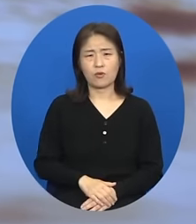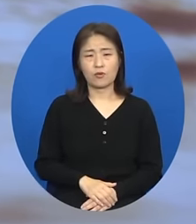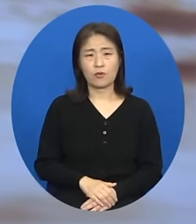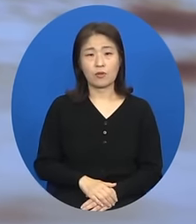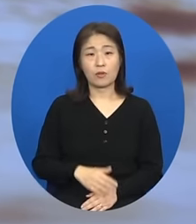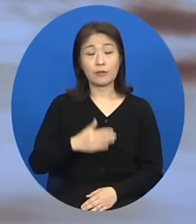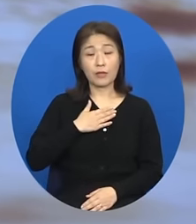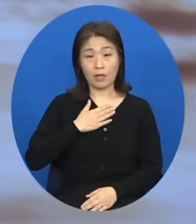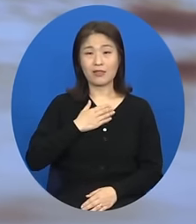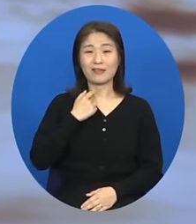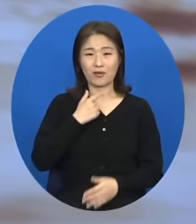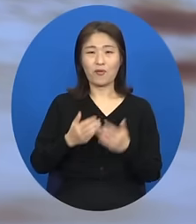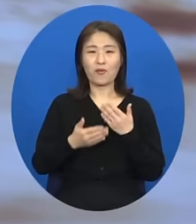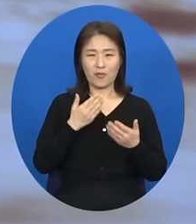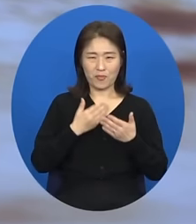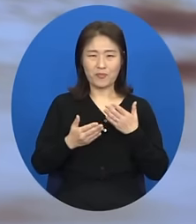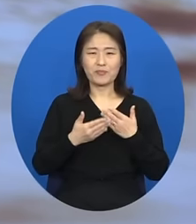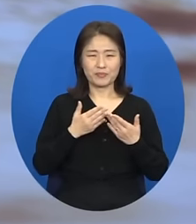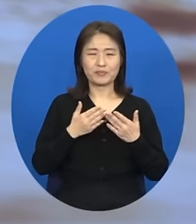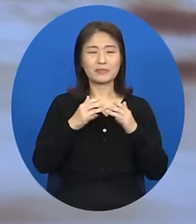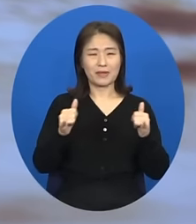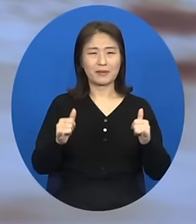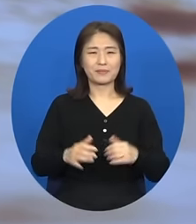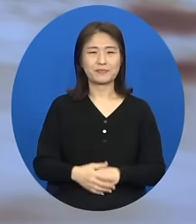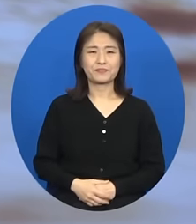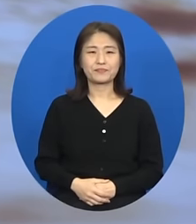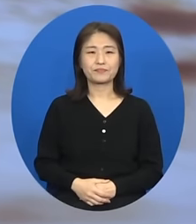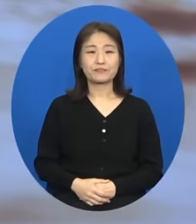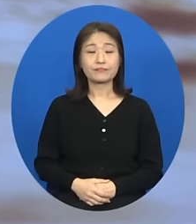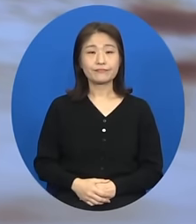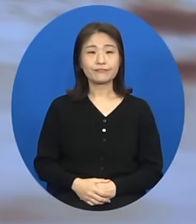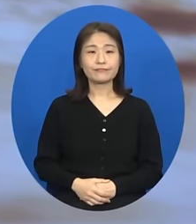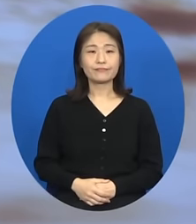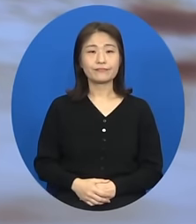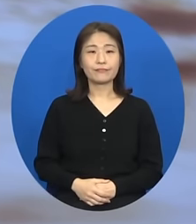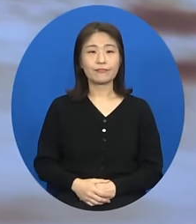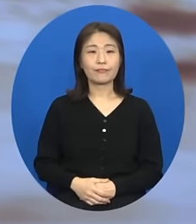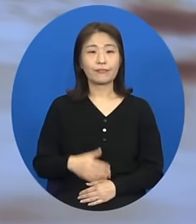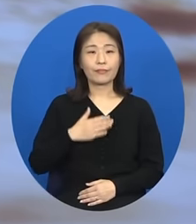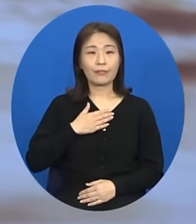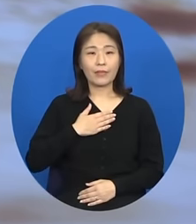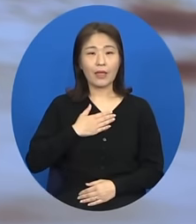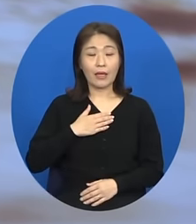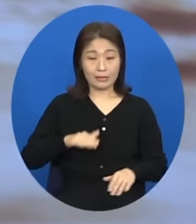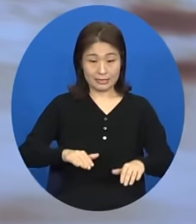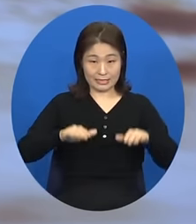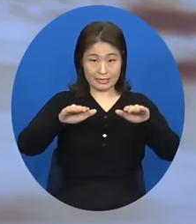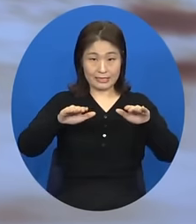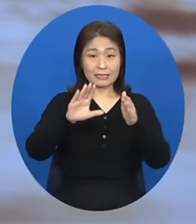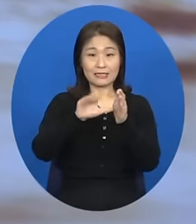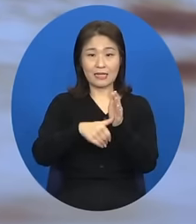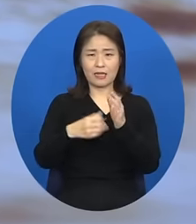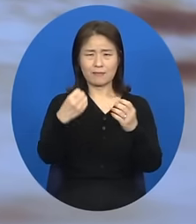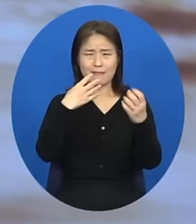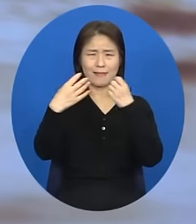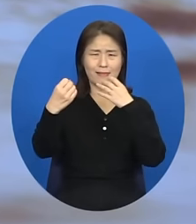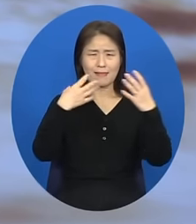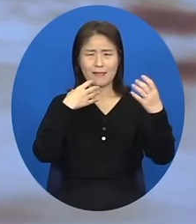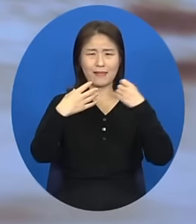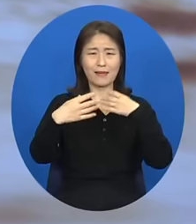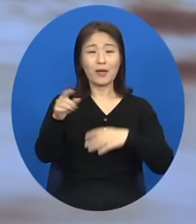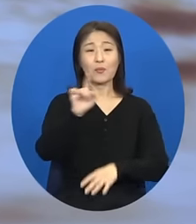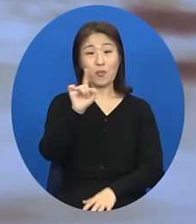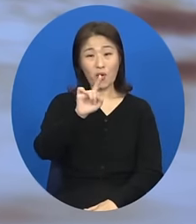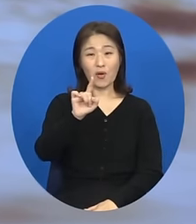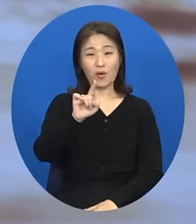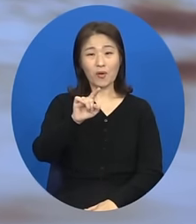경험했습니다. 제가 어린 시절에 줄곧 듣는 소리가 있었어요. 용이는 착하다입니다. 지금도